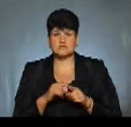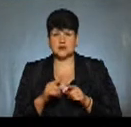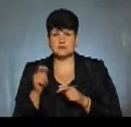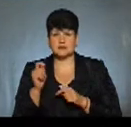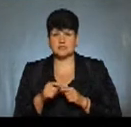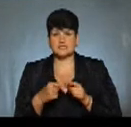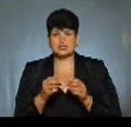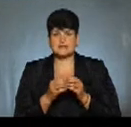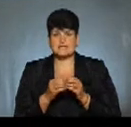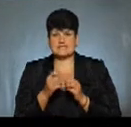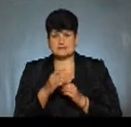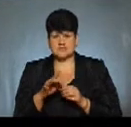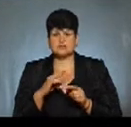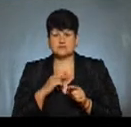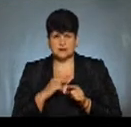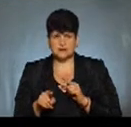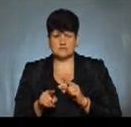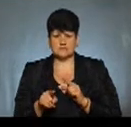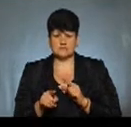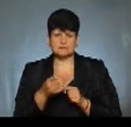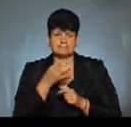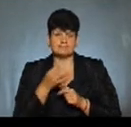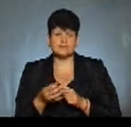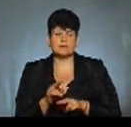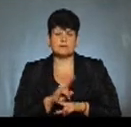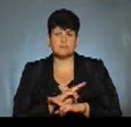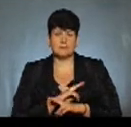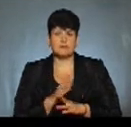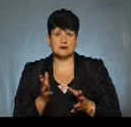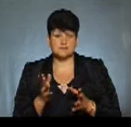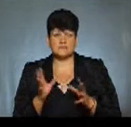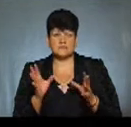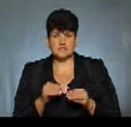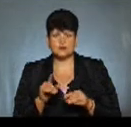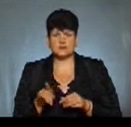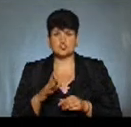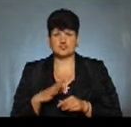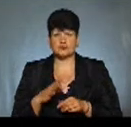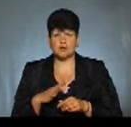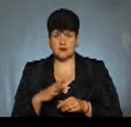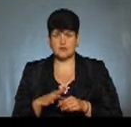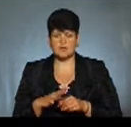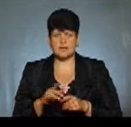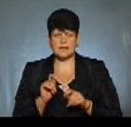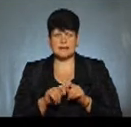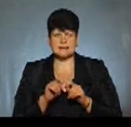хвилин, швиденько, констатували смерть і все тоді чекали вже експерта.